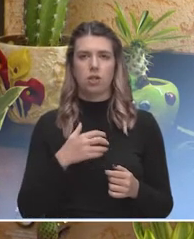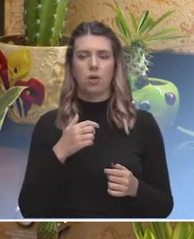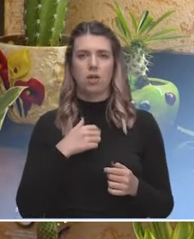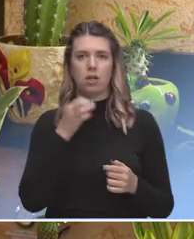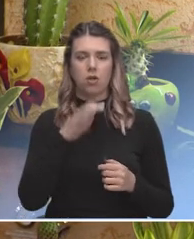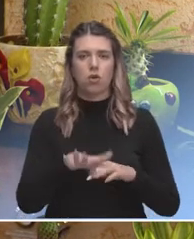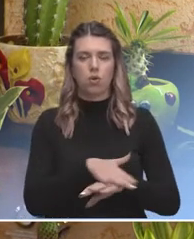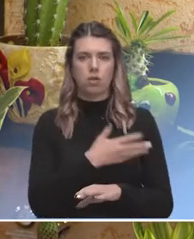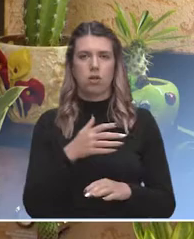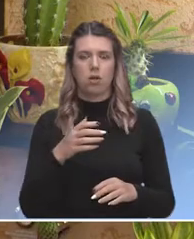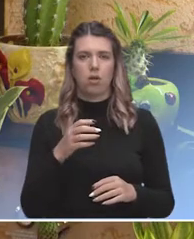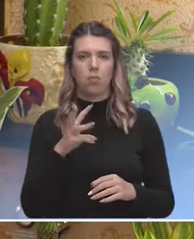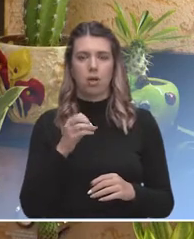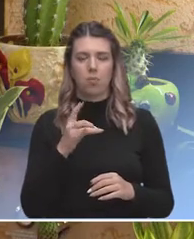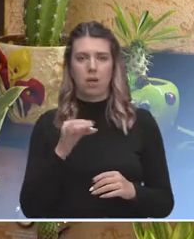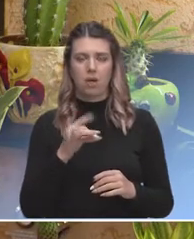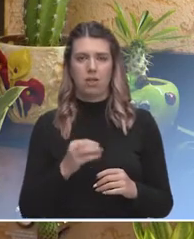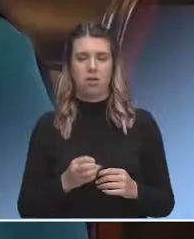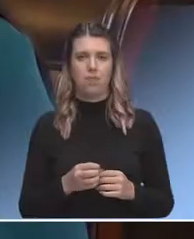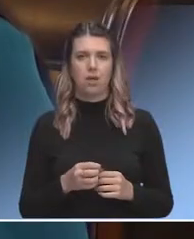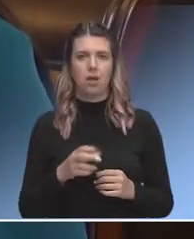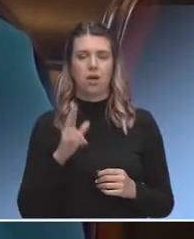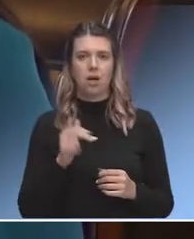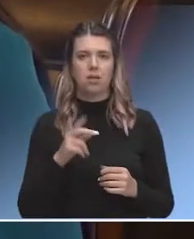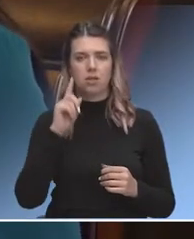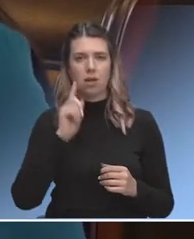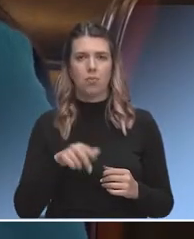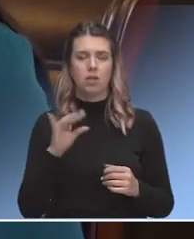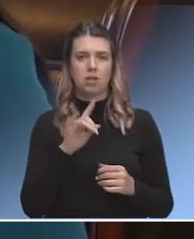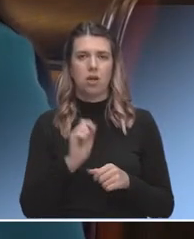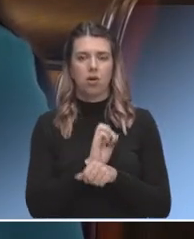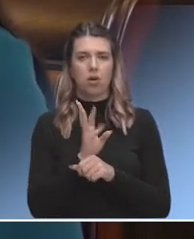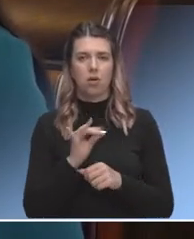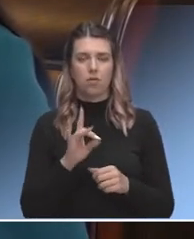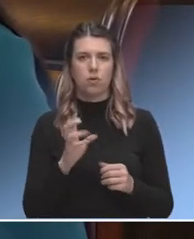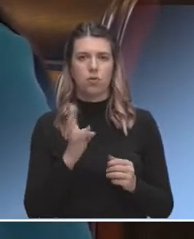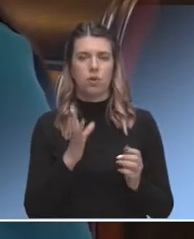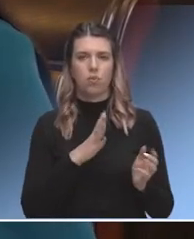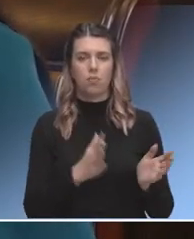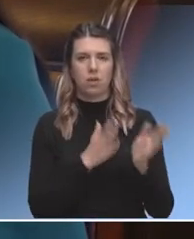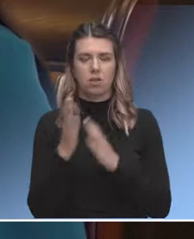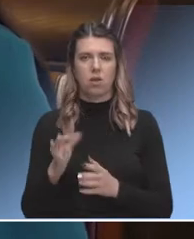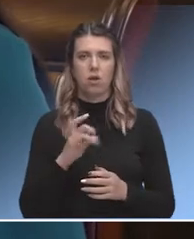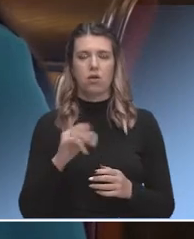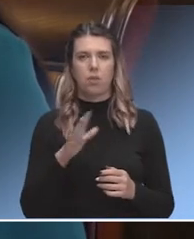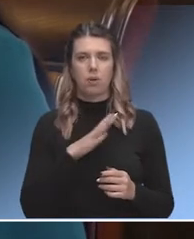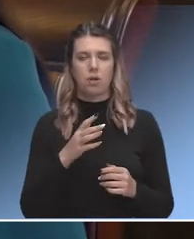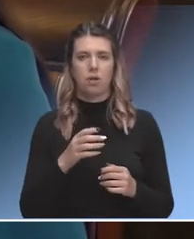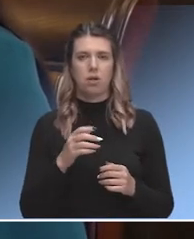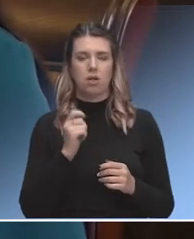важному и, я бы сказала, долгожданному мероприятию. Ну, как мы знаем, из-за коронавируса перепись пришлось перенести. Она